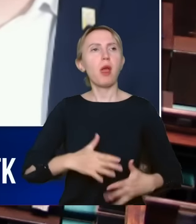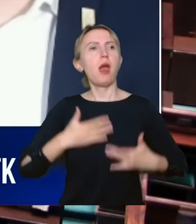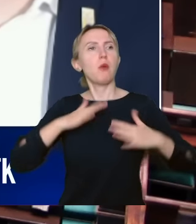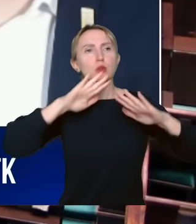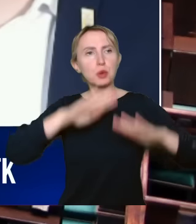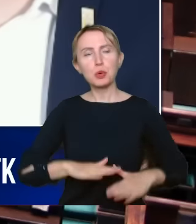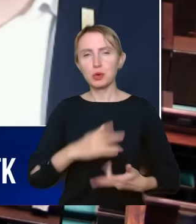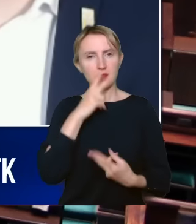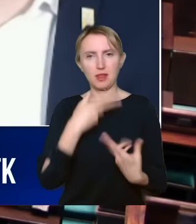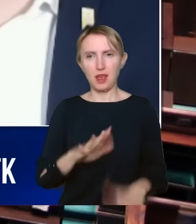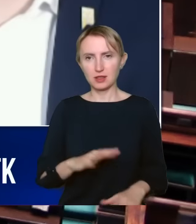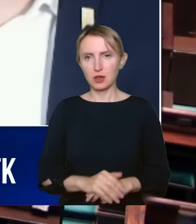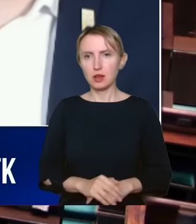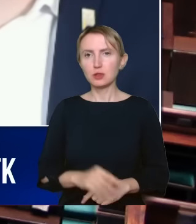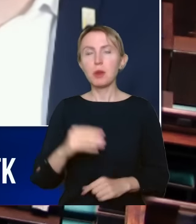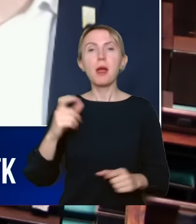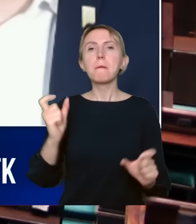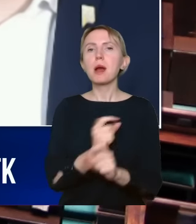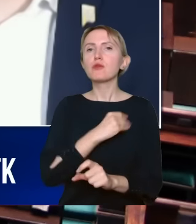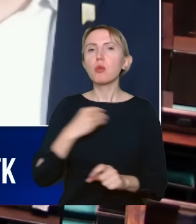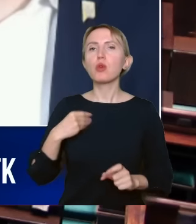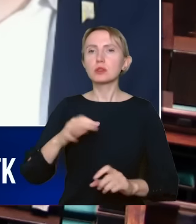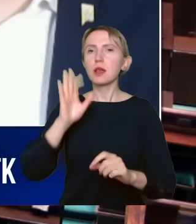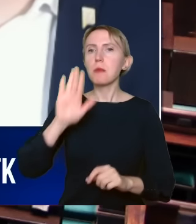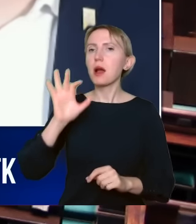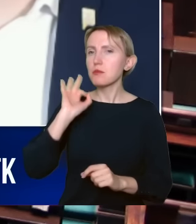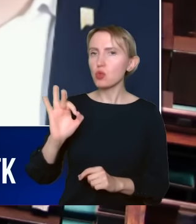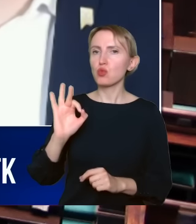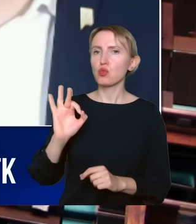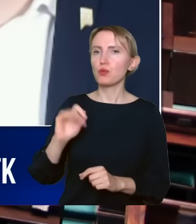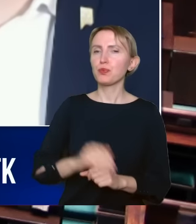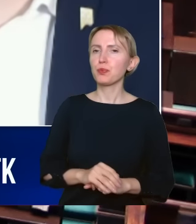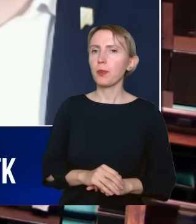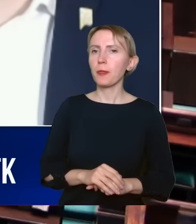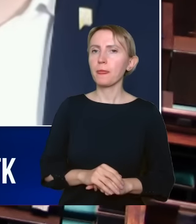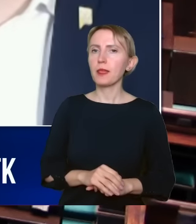tym, aby państwo polskie miało jasne